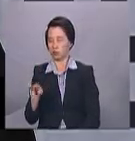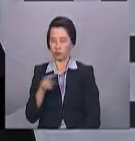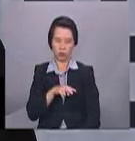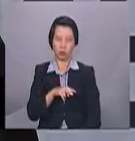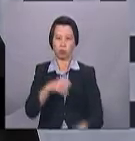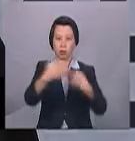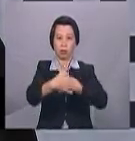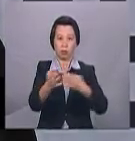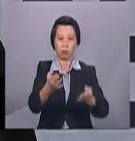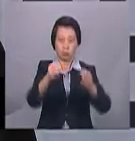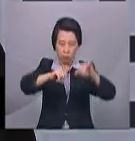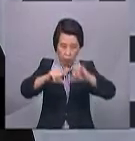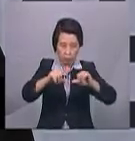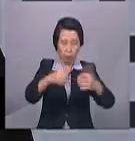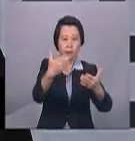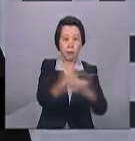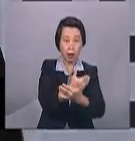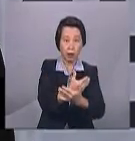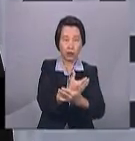makmal-makmal yang baru